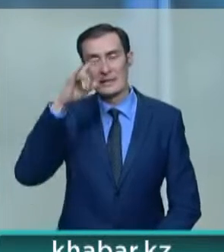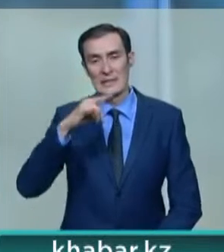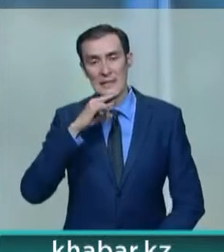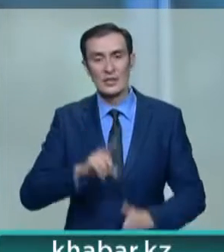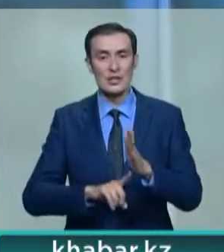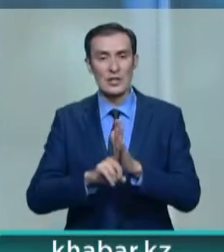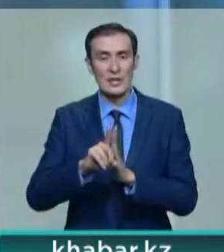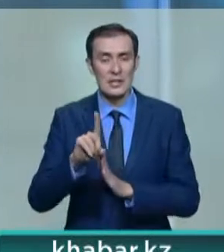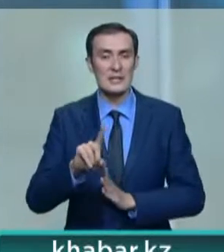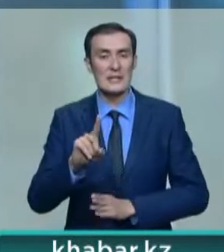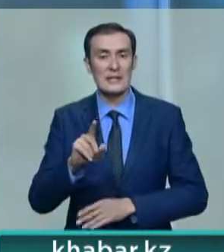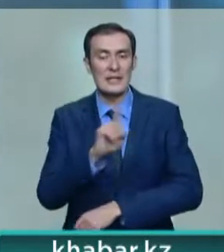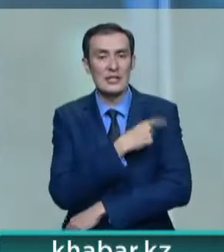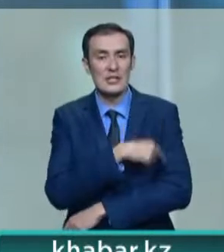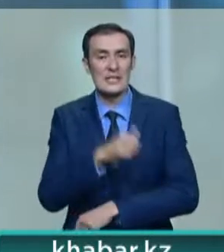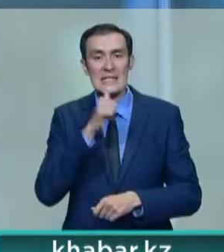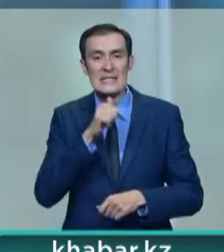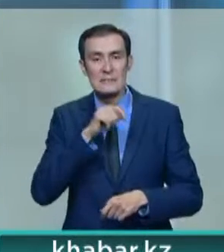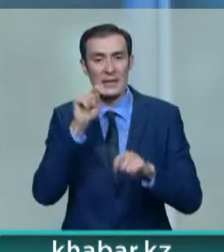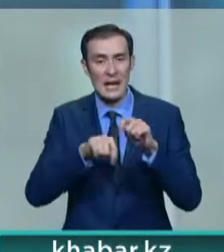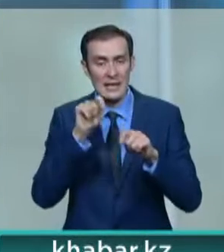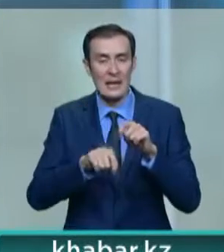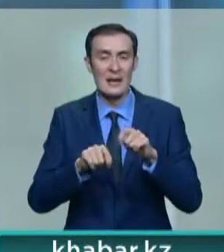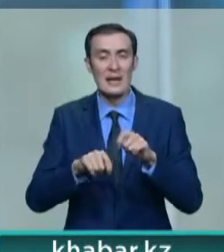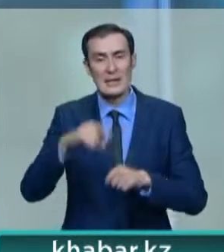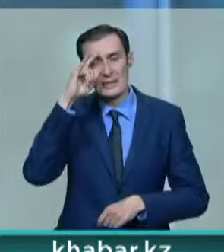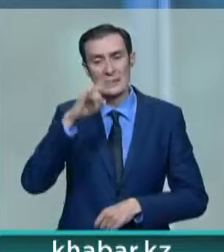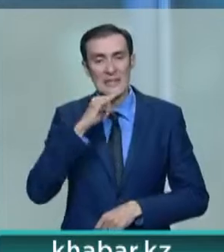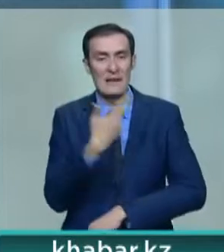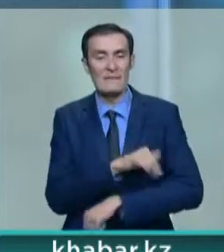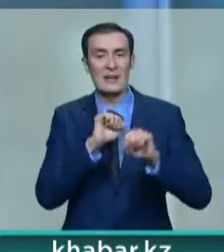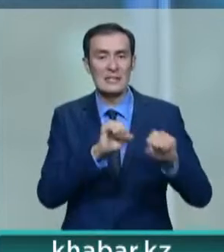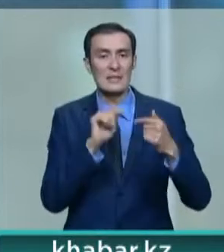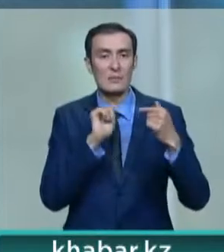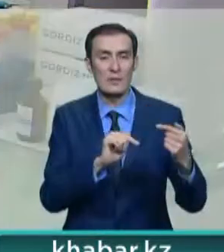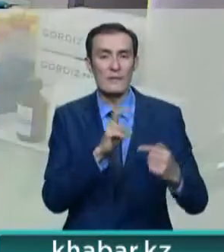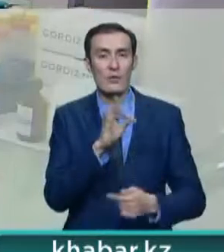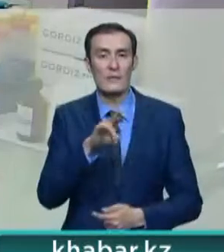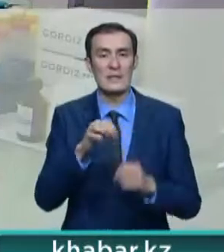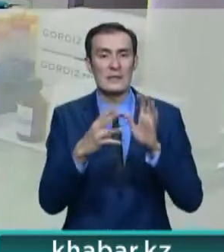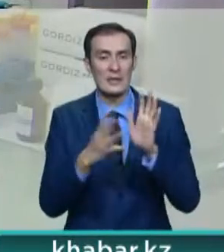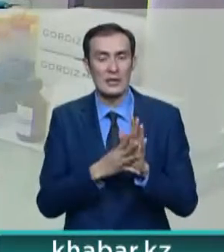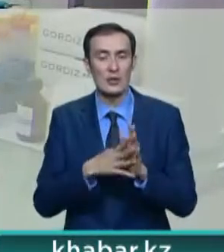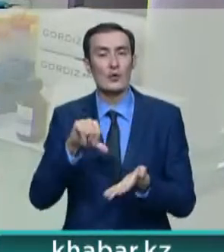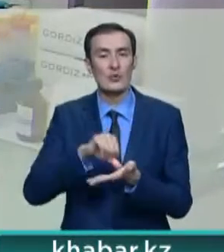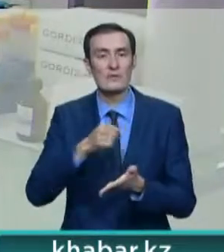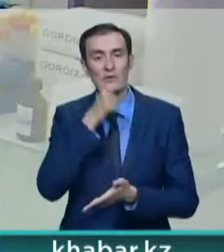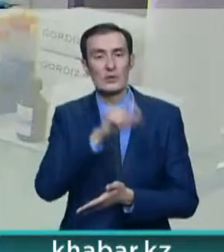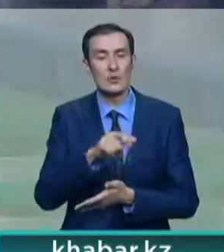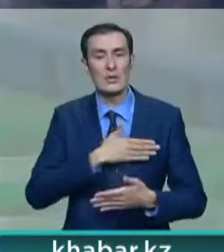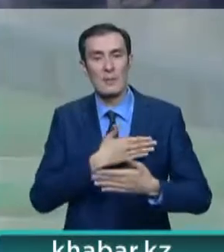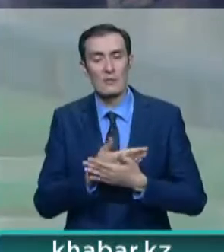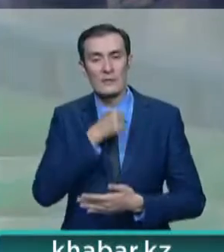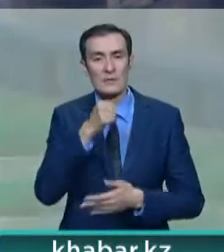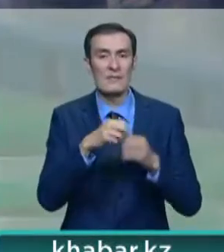В Казахстане начались клинические испытания отечественной вакцины от COVID-19. В них принимают участие здоровые взрослые добровольцы